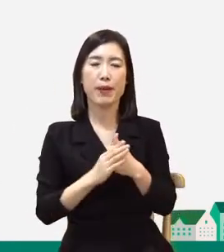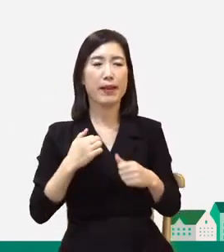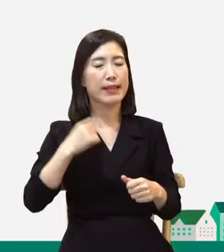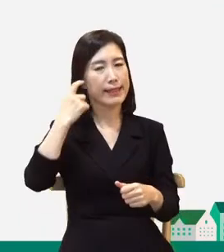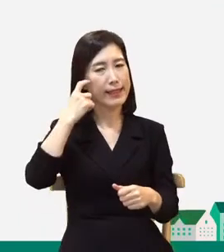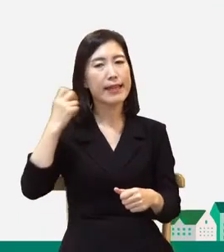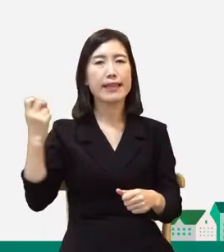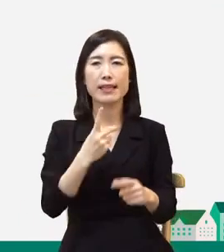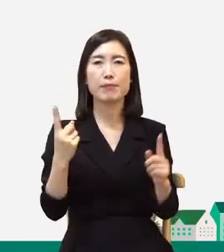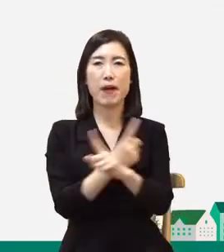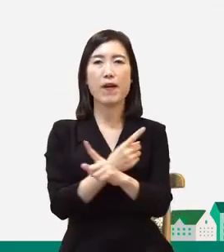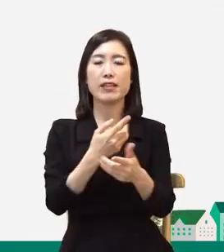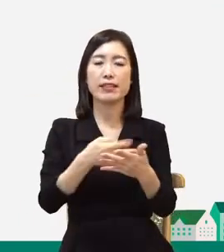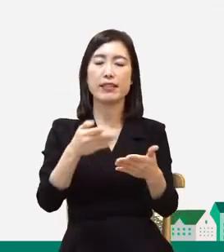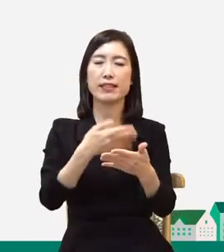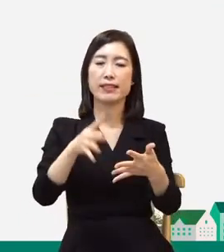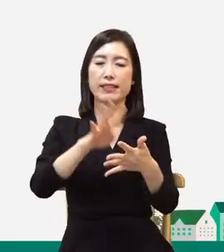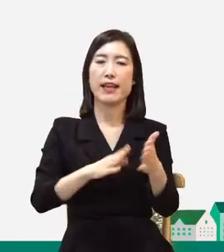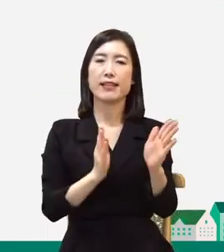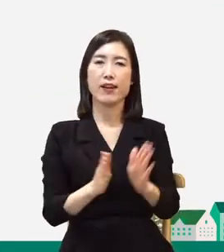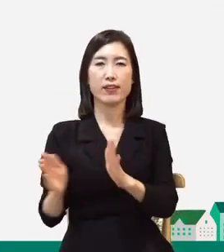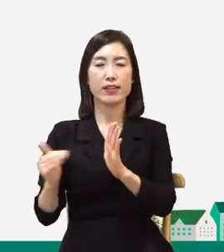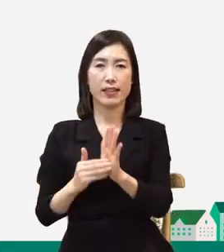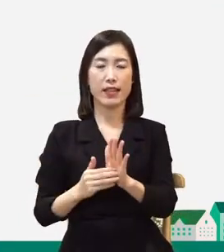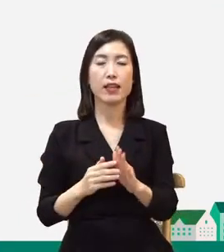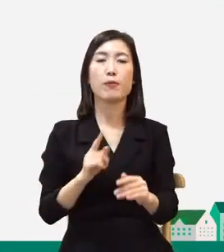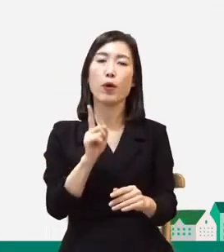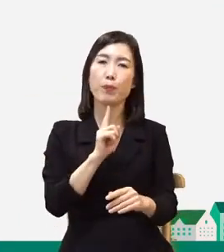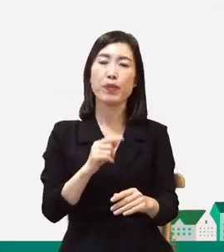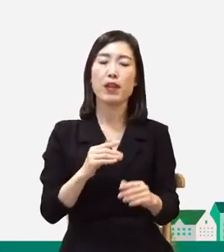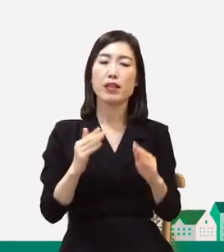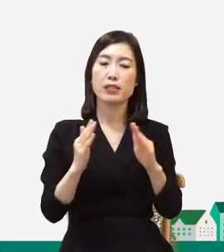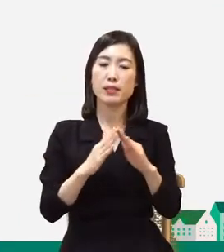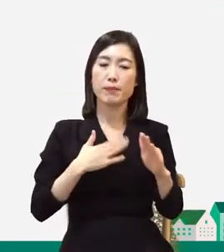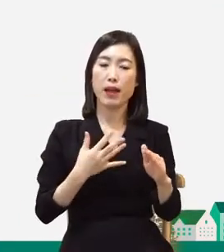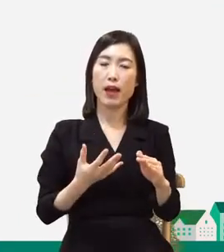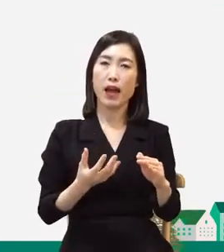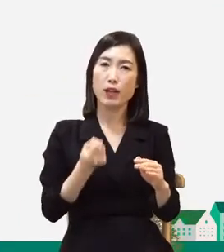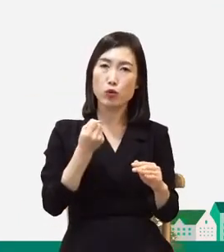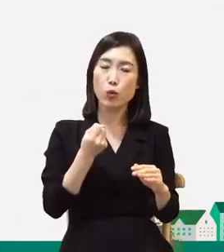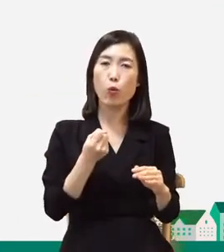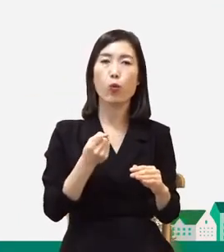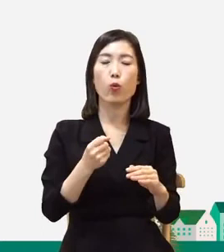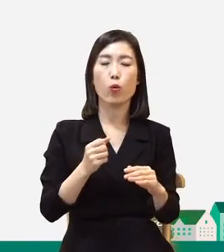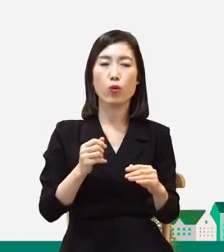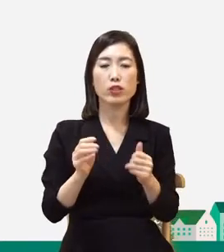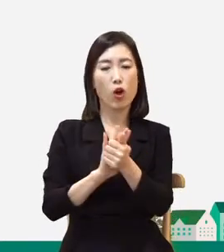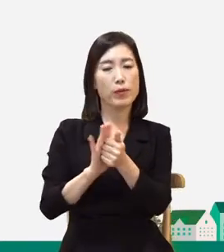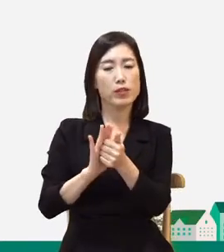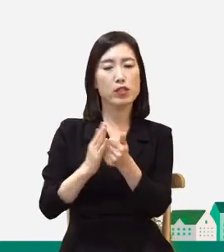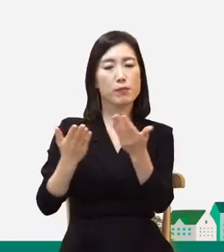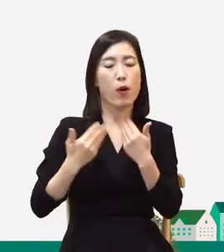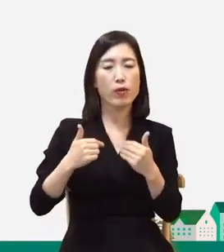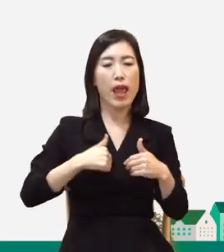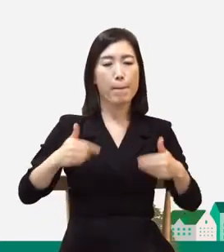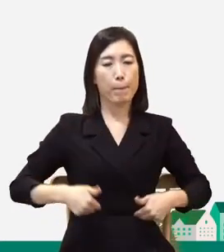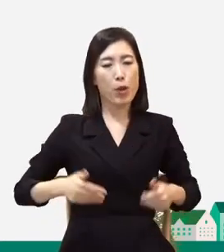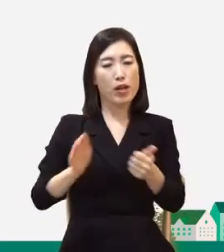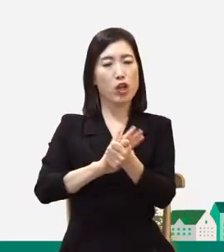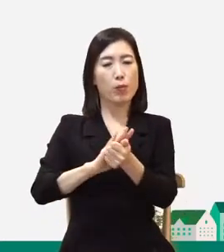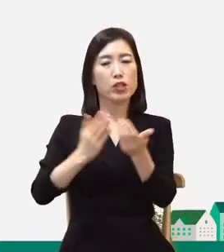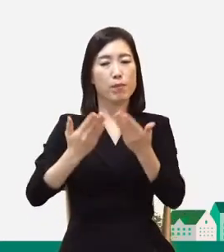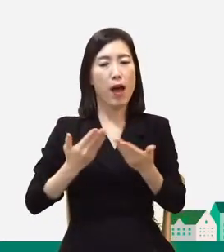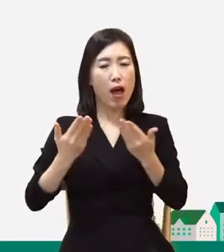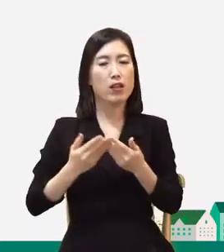합니다. 지역사회에서 본인의 집을 가지고 삶을 유지하기 위한 서비스를 제공받으면서 살아가는 것, 그것이